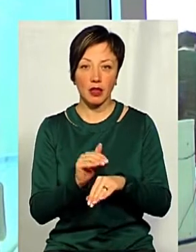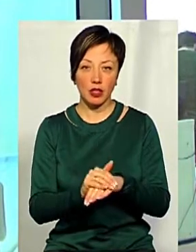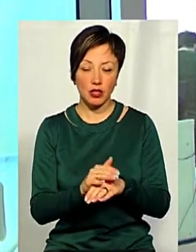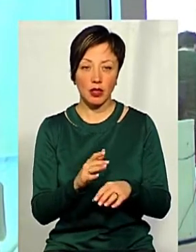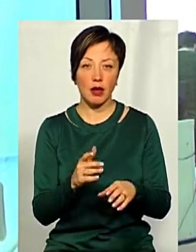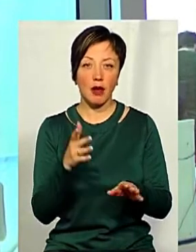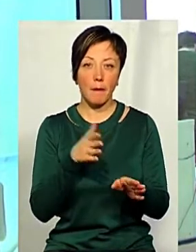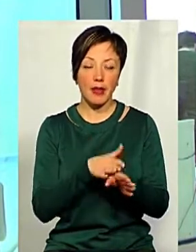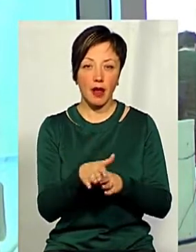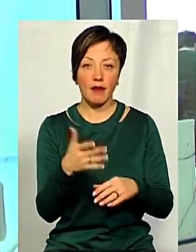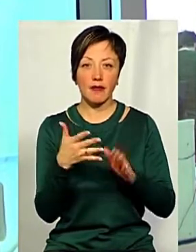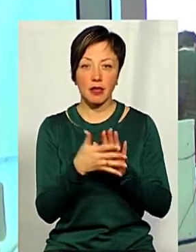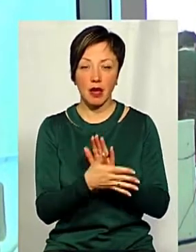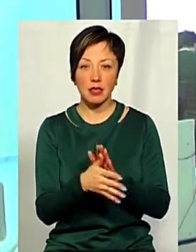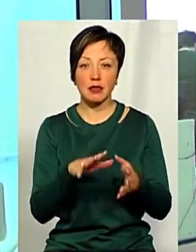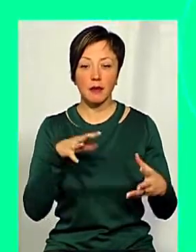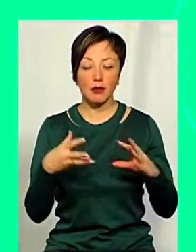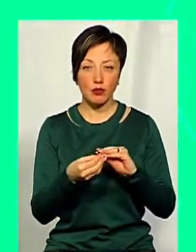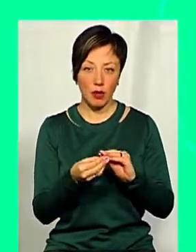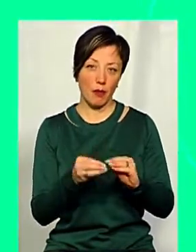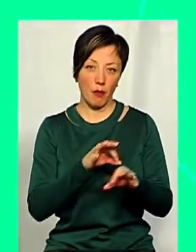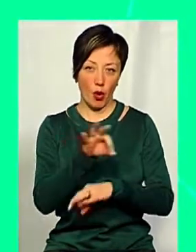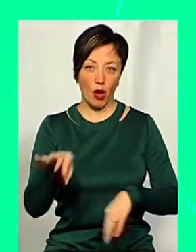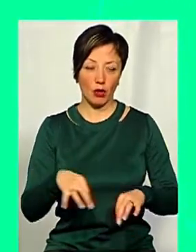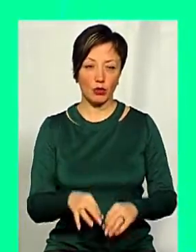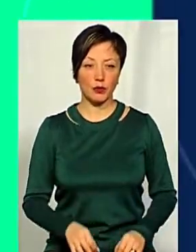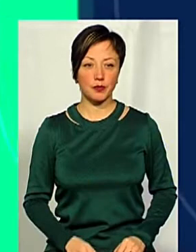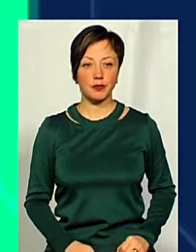капітальних витрат за підсумками реалізації проєкту.